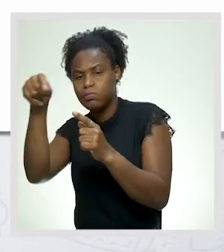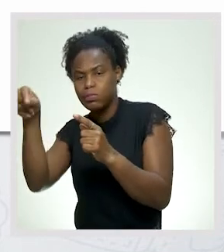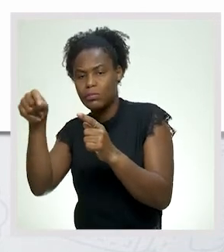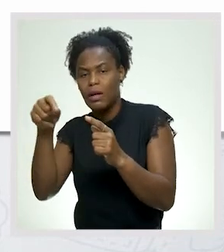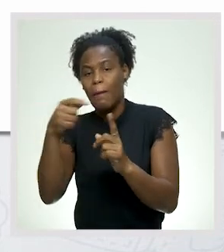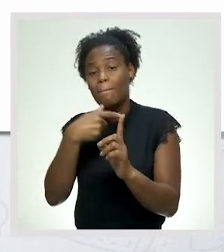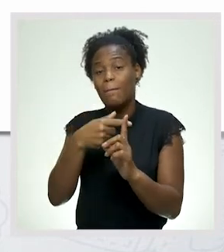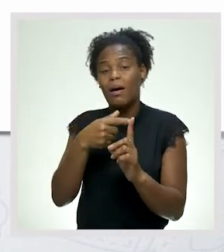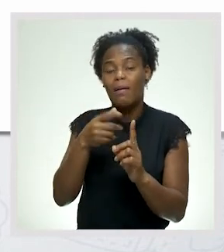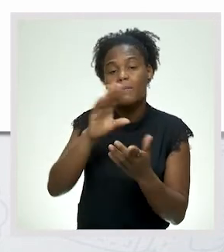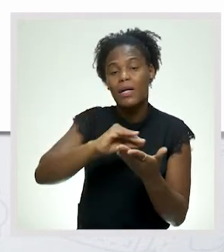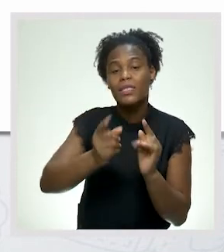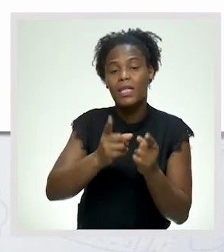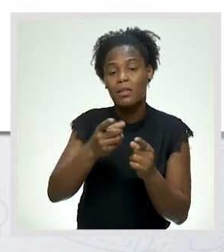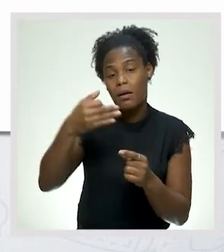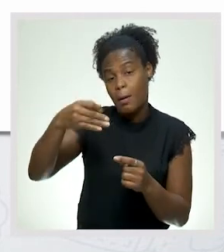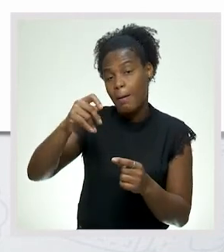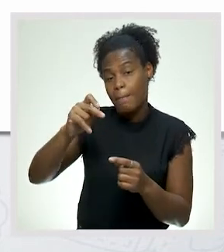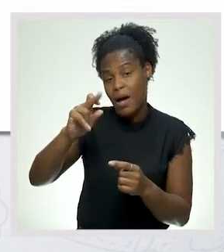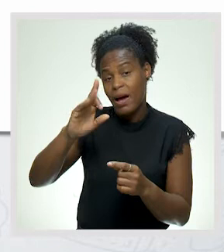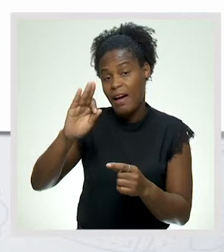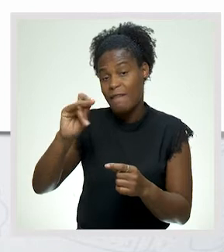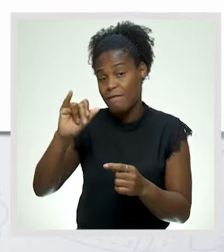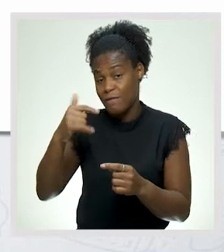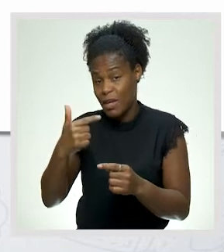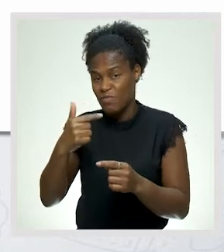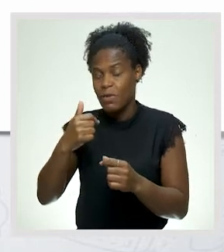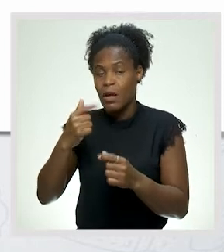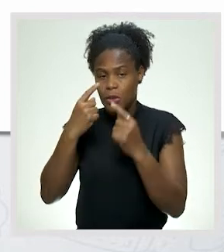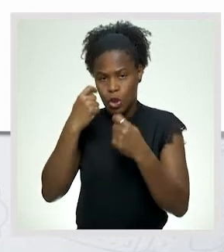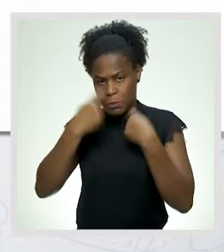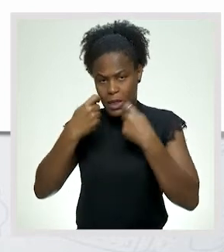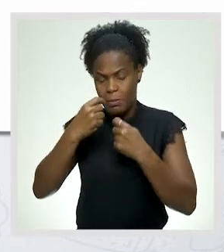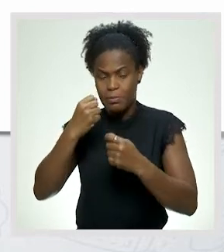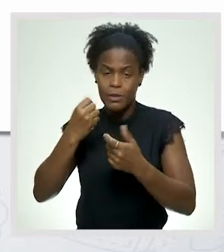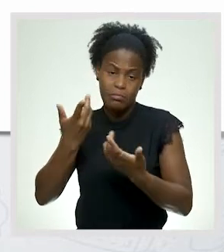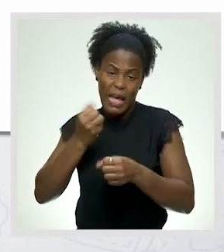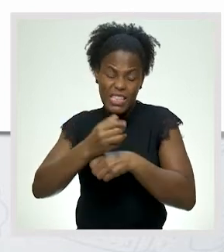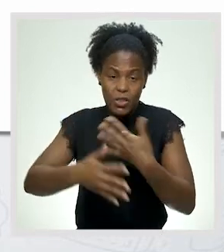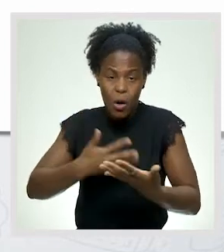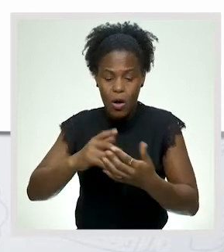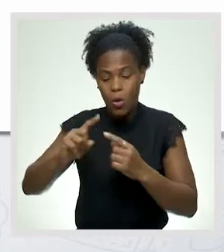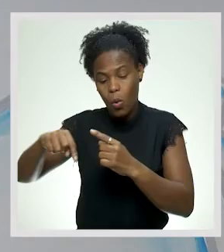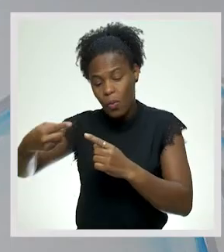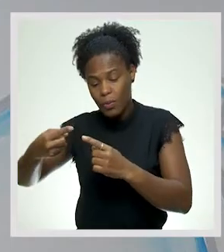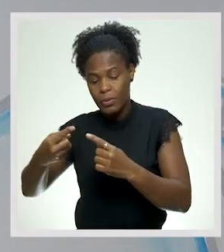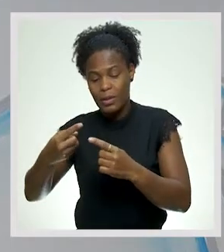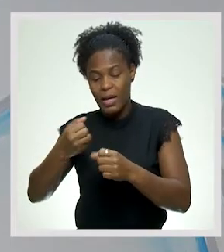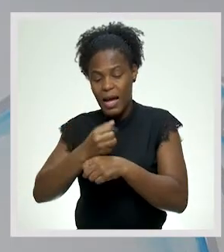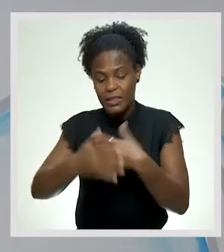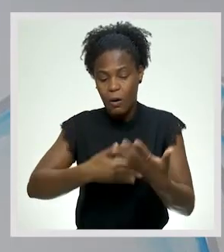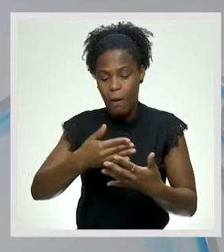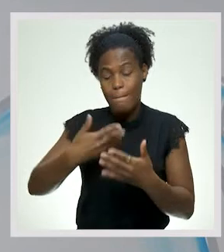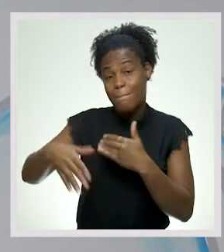parfait exprime une action, espace, à une autre action, passé. Prenez votre